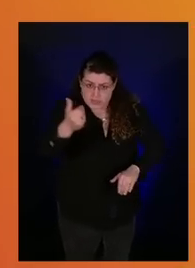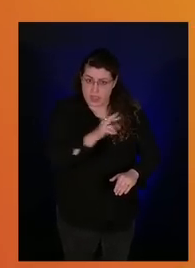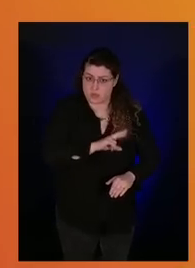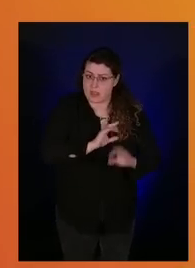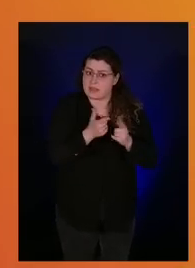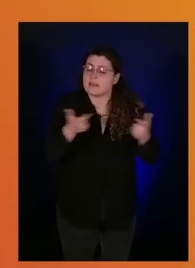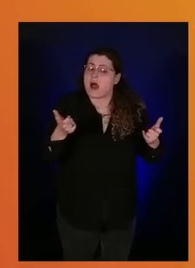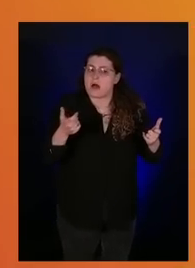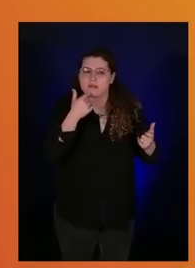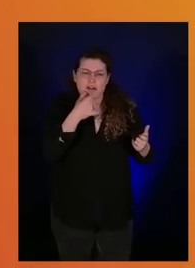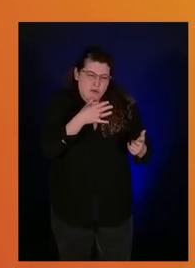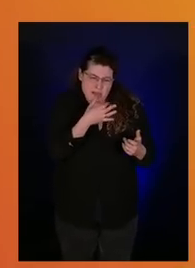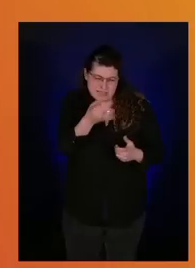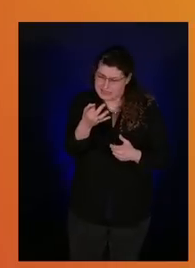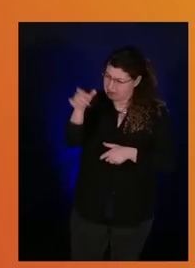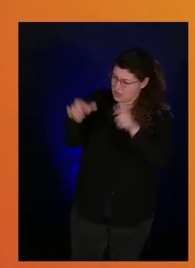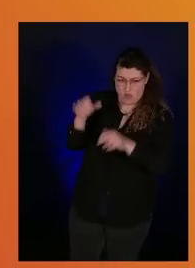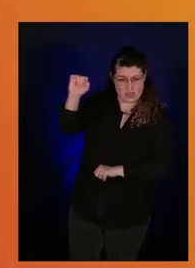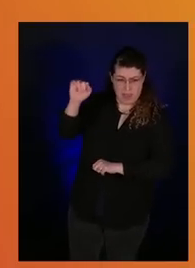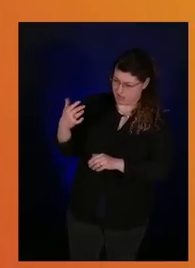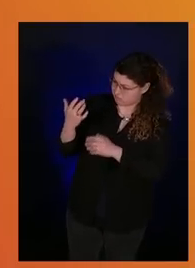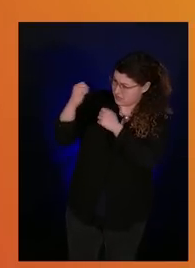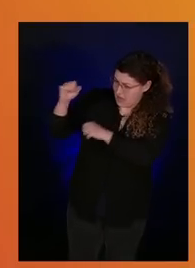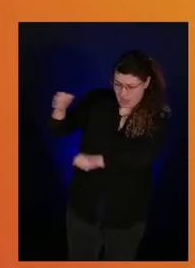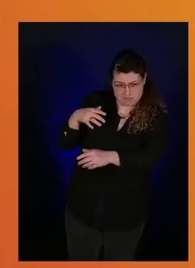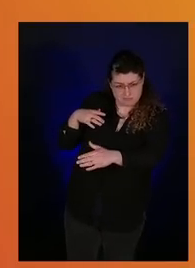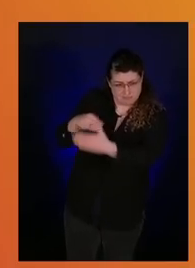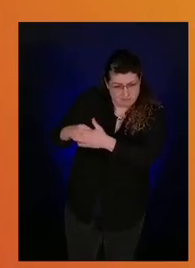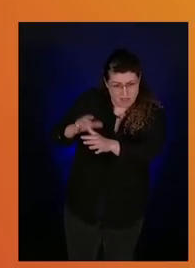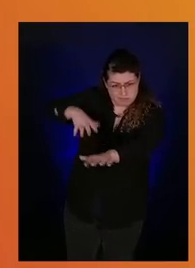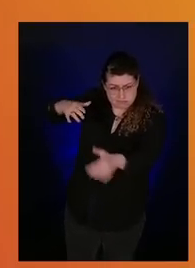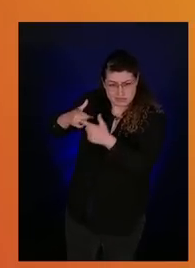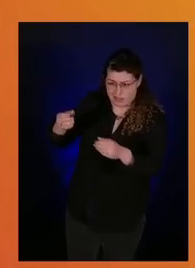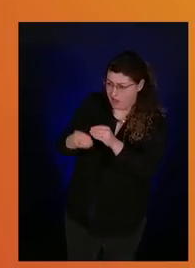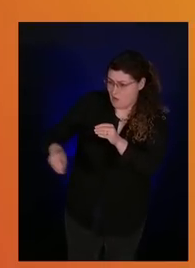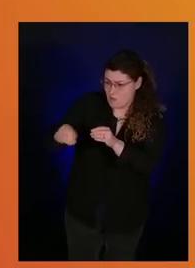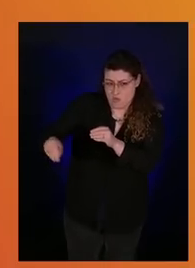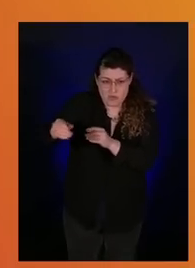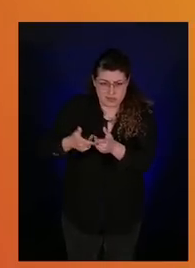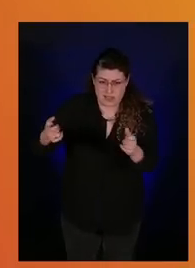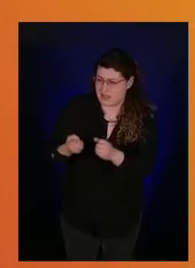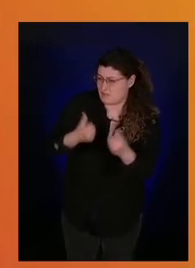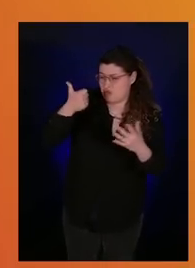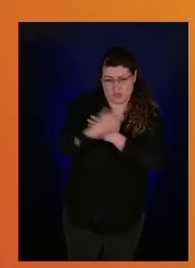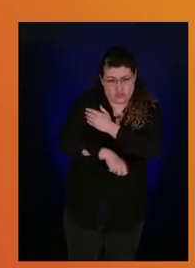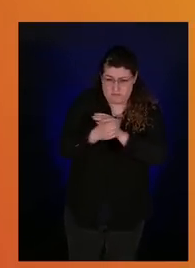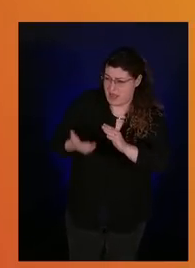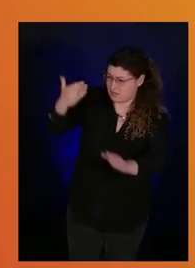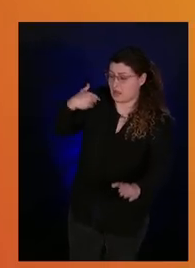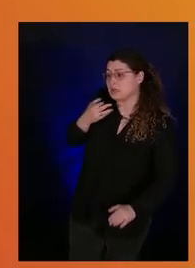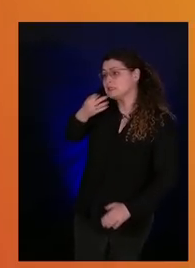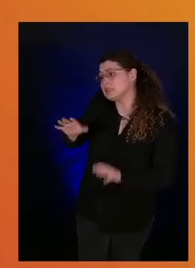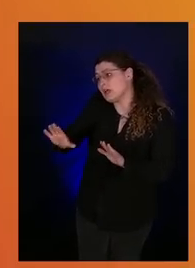de dire à des camarades qui sont sur des piquets de grève, sur des luttes dures, reconductibles, depuis plusieurs semaines, maintenant on